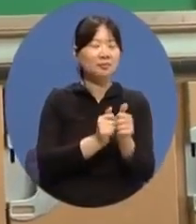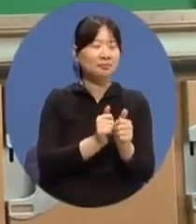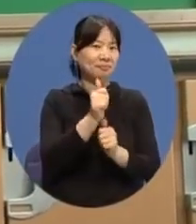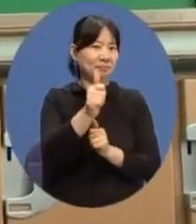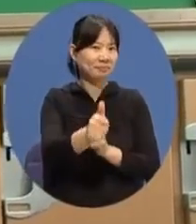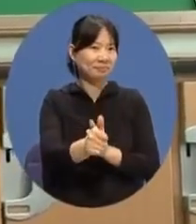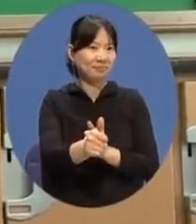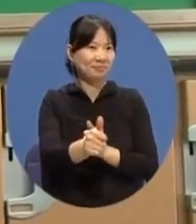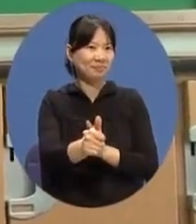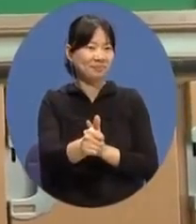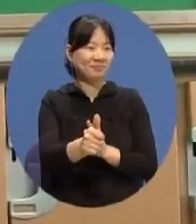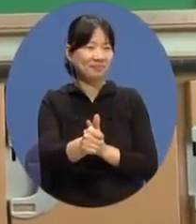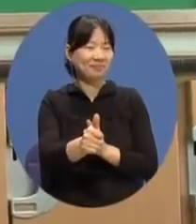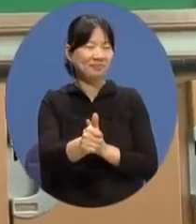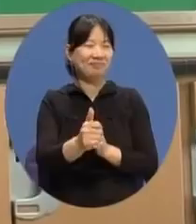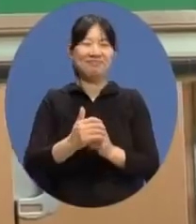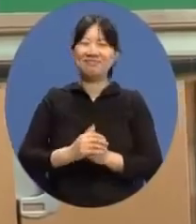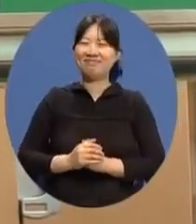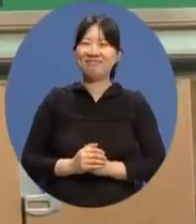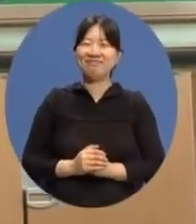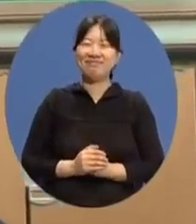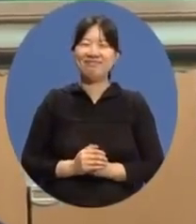잘생겼어요.